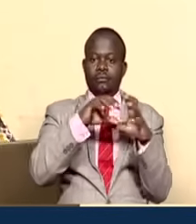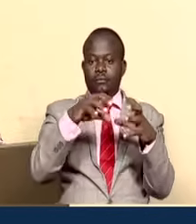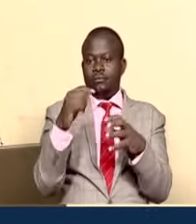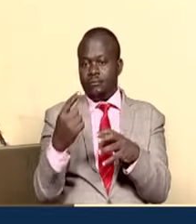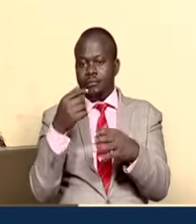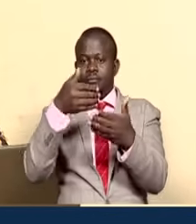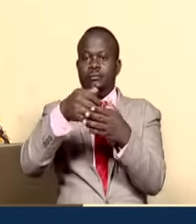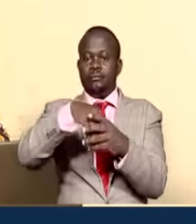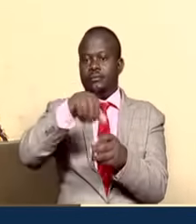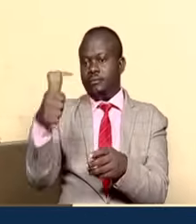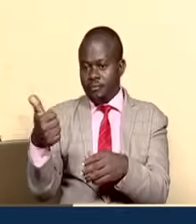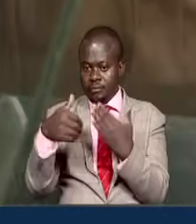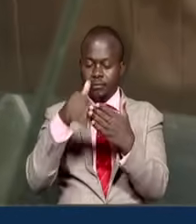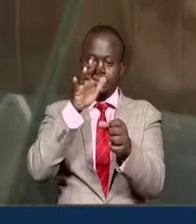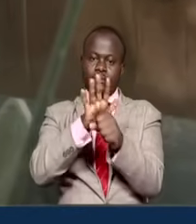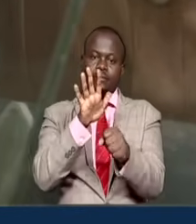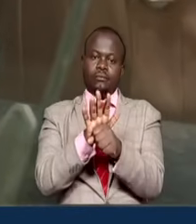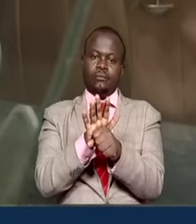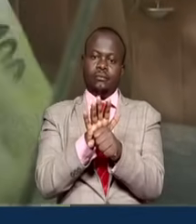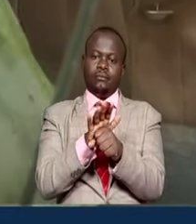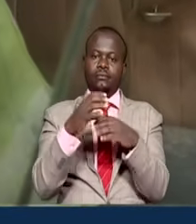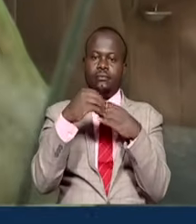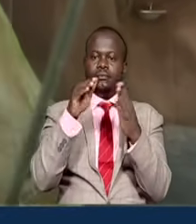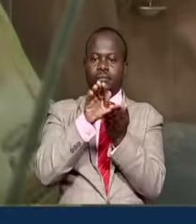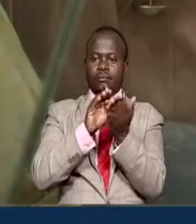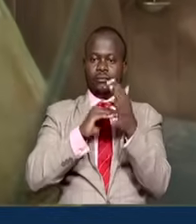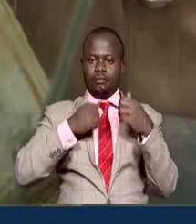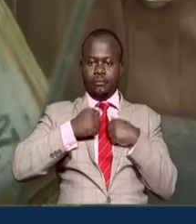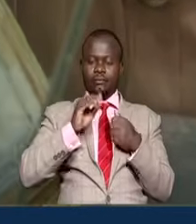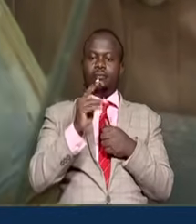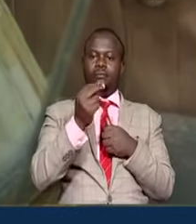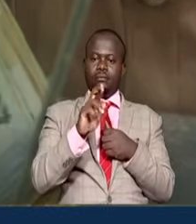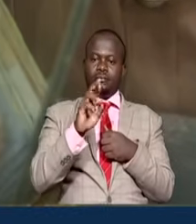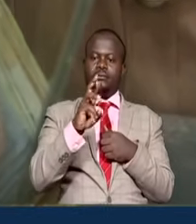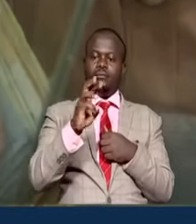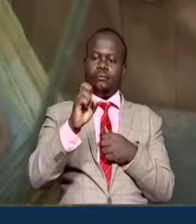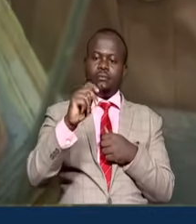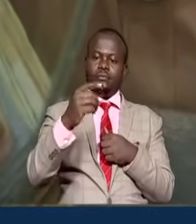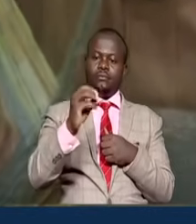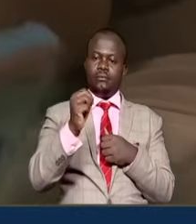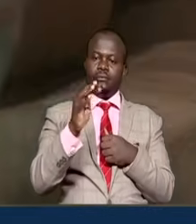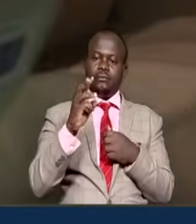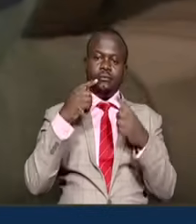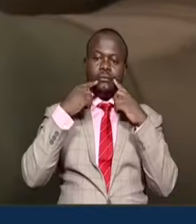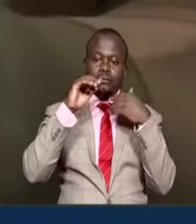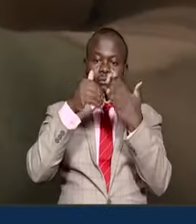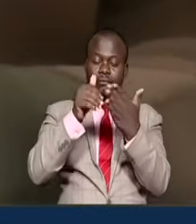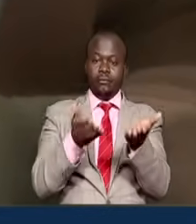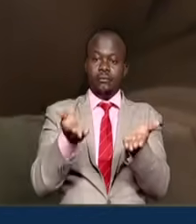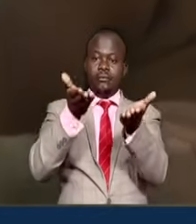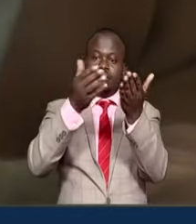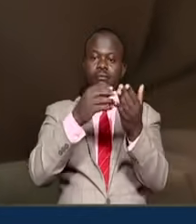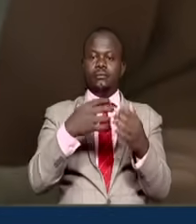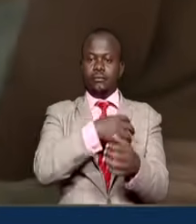bajya ku kindi ni benshi. Guverinoma ya Banki Nkuru y'u Rwanda BNR Rwangombwa John yemeza ko umuvuduko w'izamuka ry'ubukungu bw'igihugu